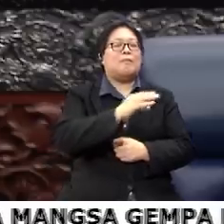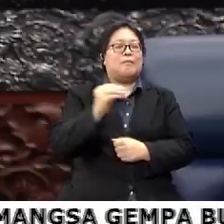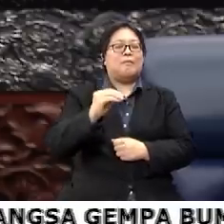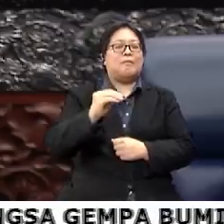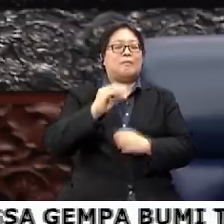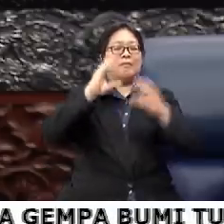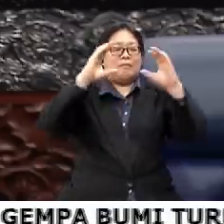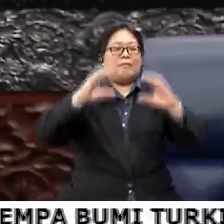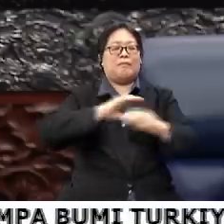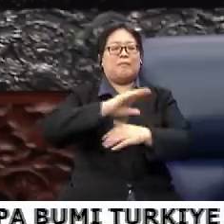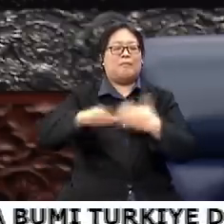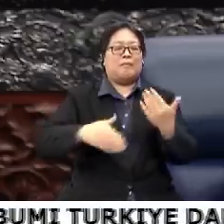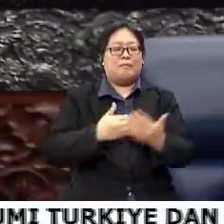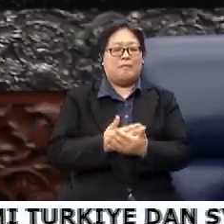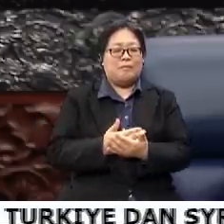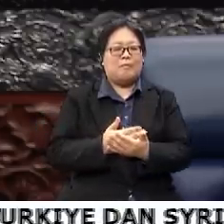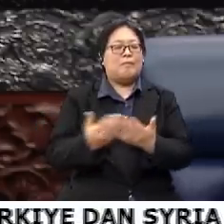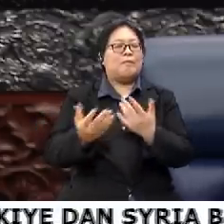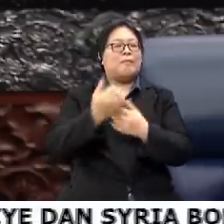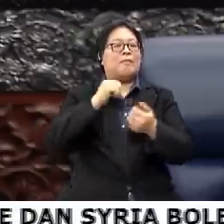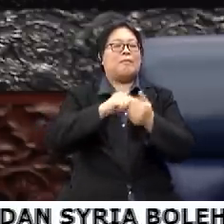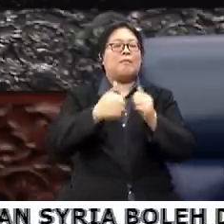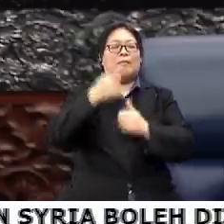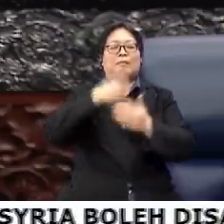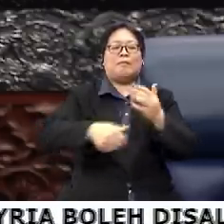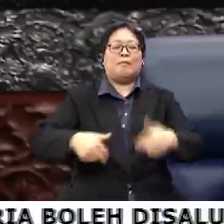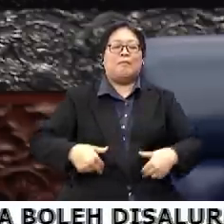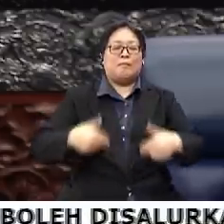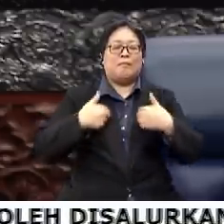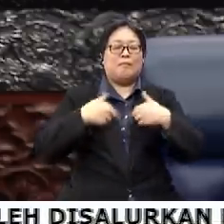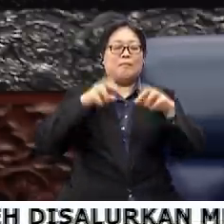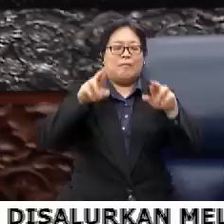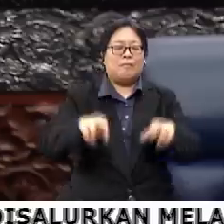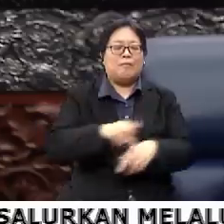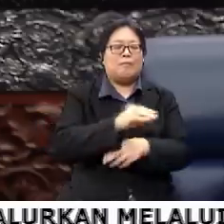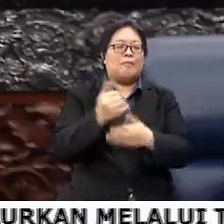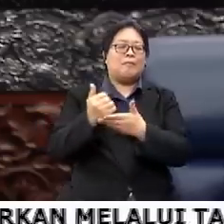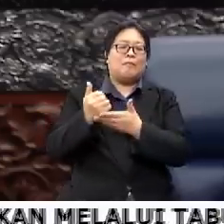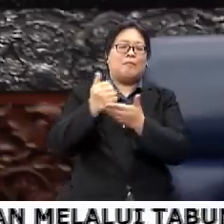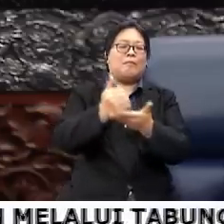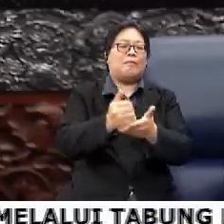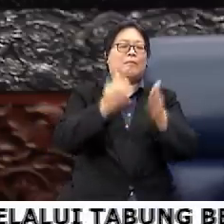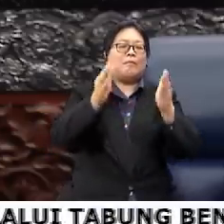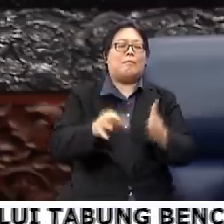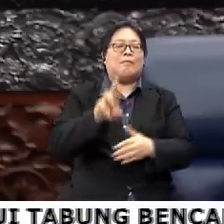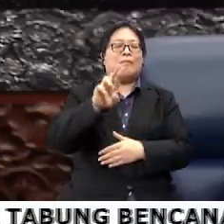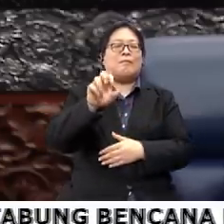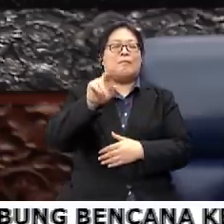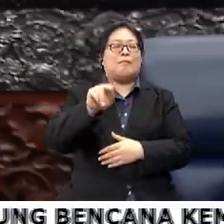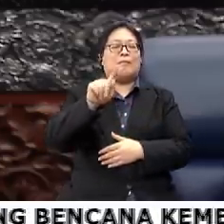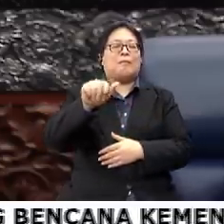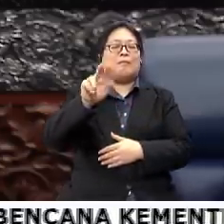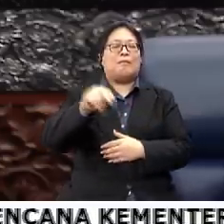yang menyeluruh untuk mengatasi masalah kos sara hidup rakyat dan membantu golongan yang rentan ini.